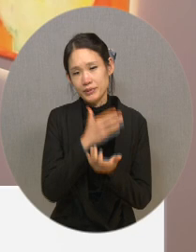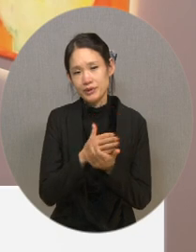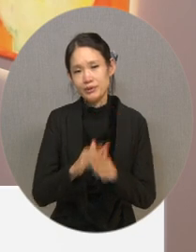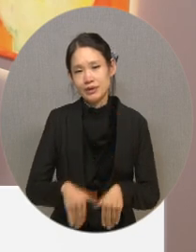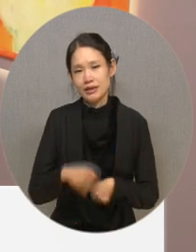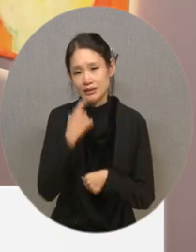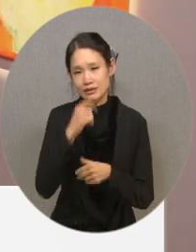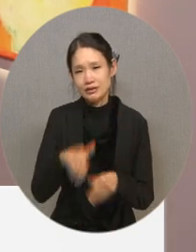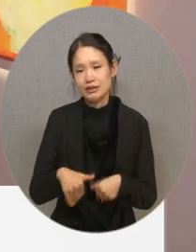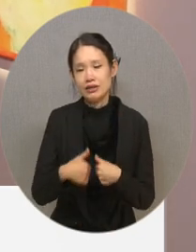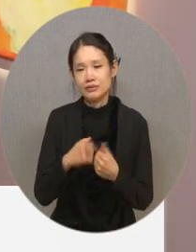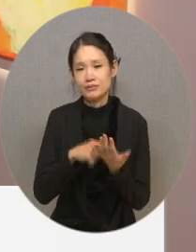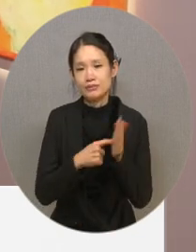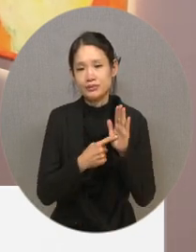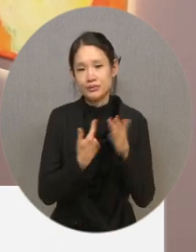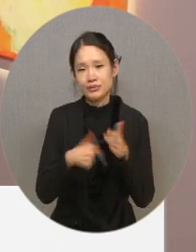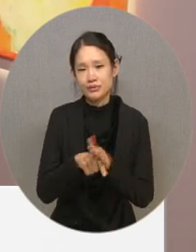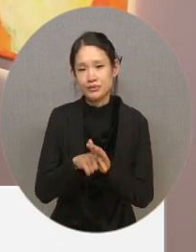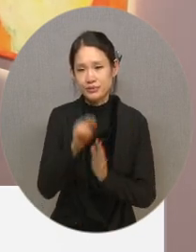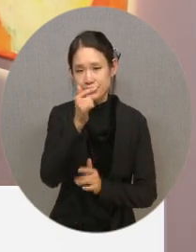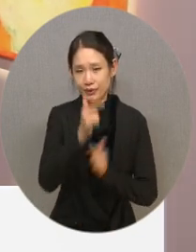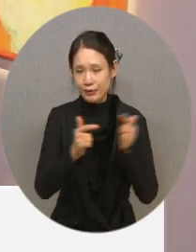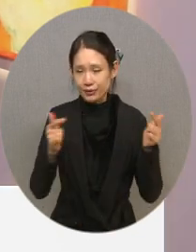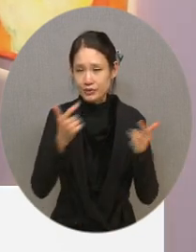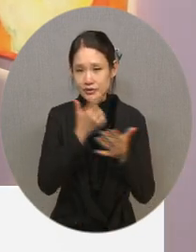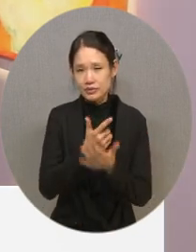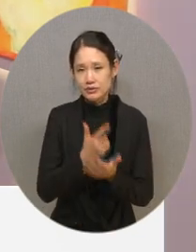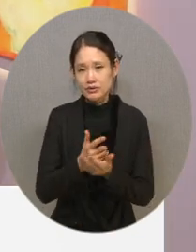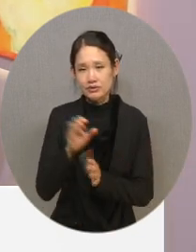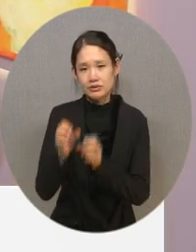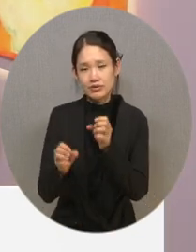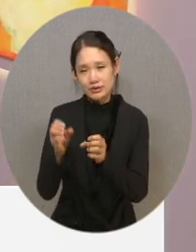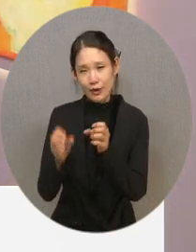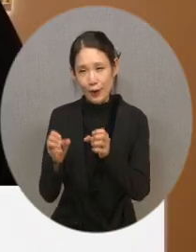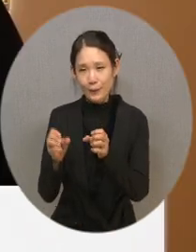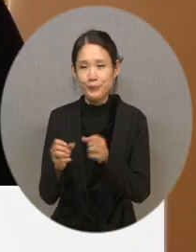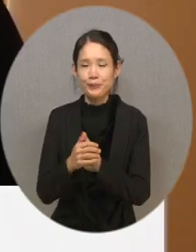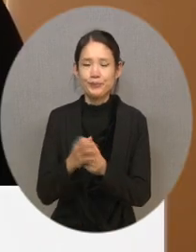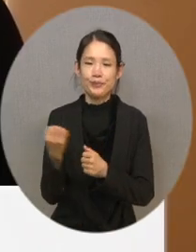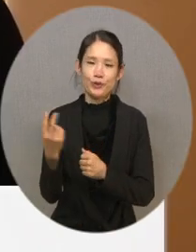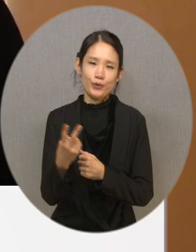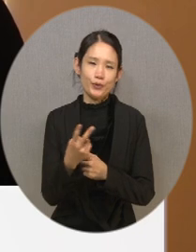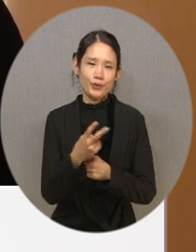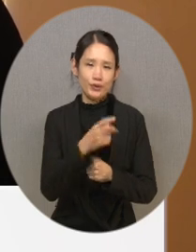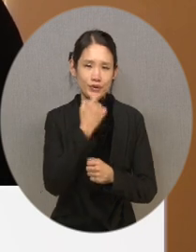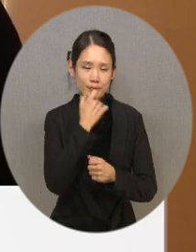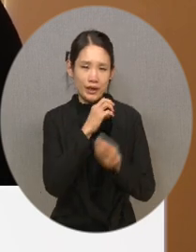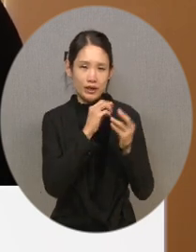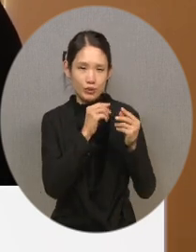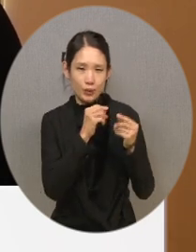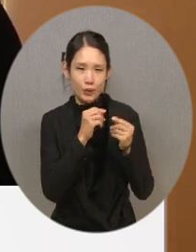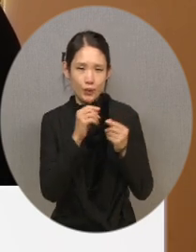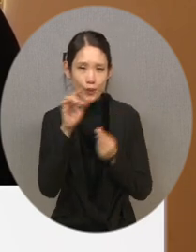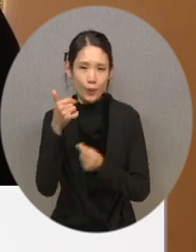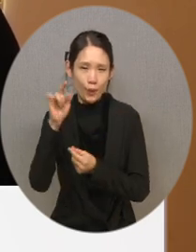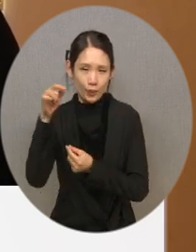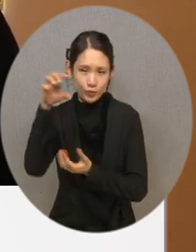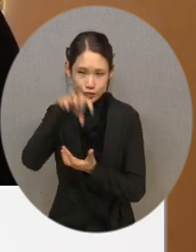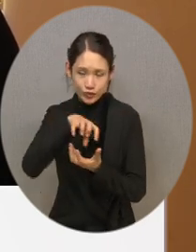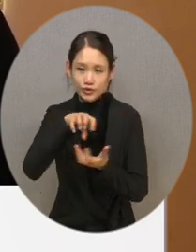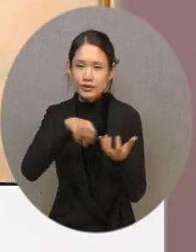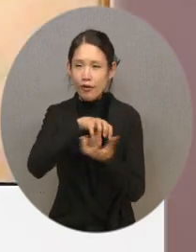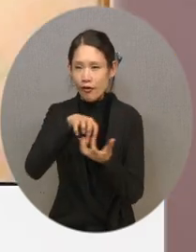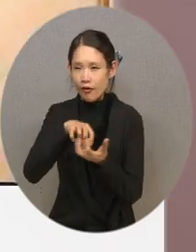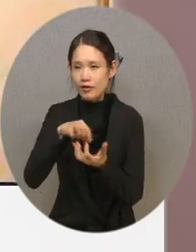따뜻한 흰색을 표현하기 위해 여러 가지 재료적인 실험을 넘나들고 이렇게 벡토의 호분을 섞어